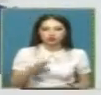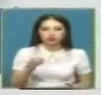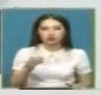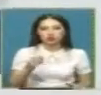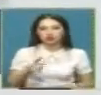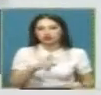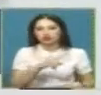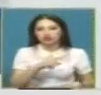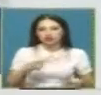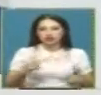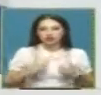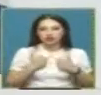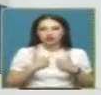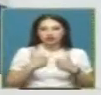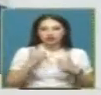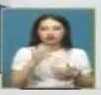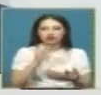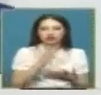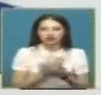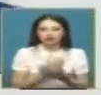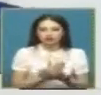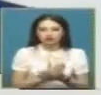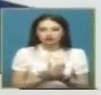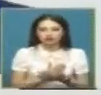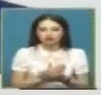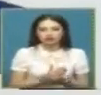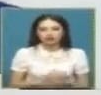жаңағы мамандық бәрібір теориялық